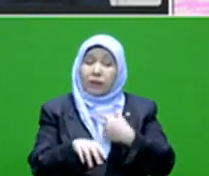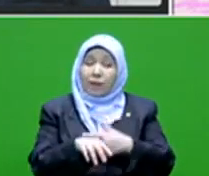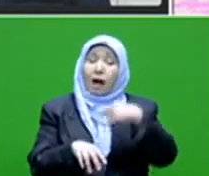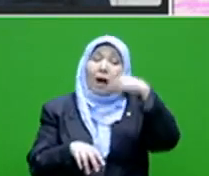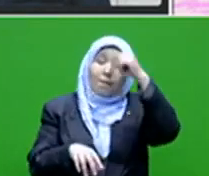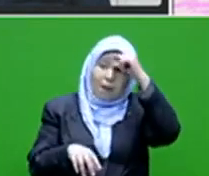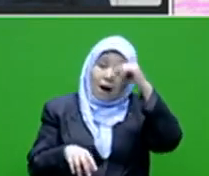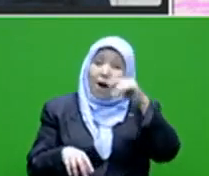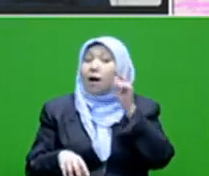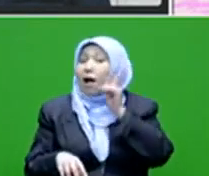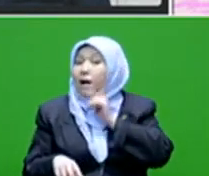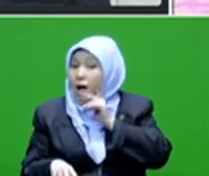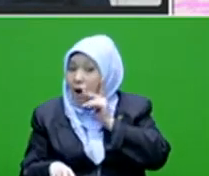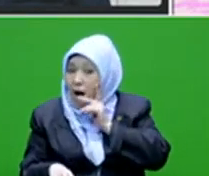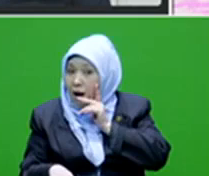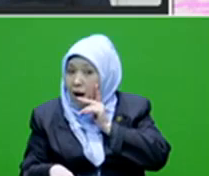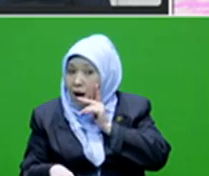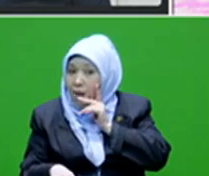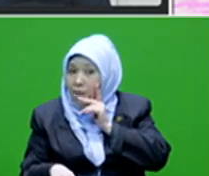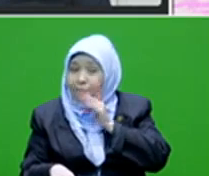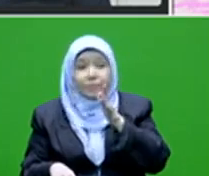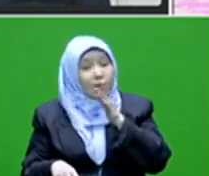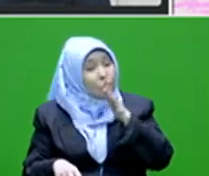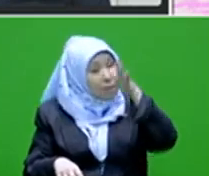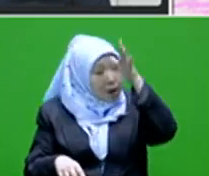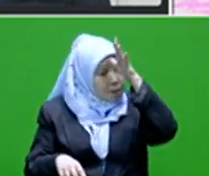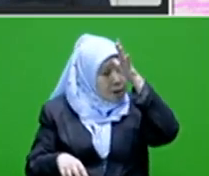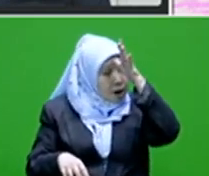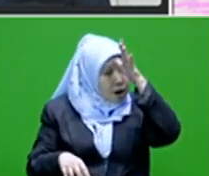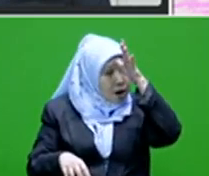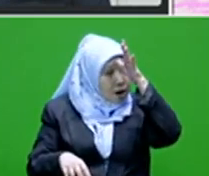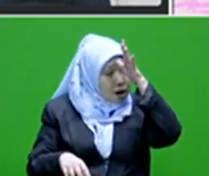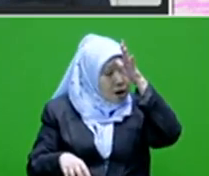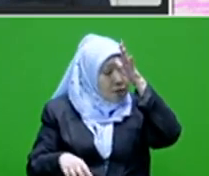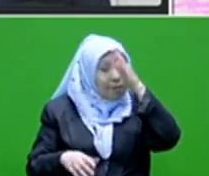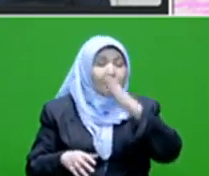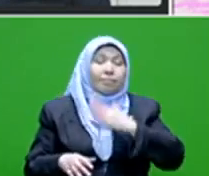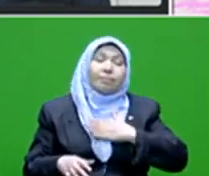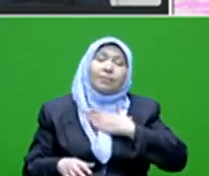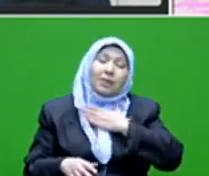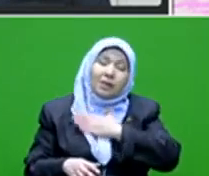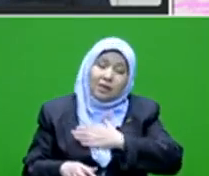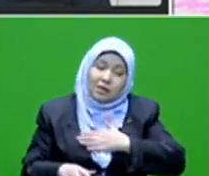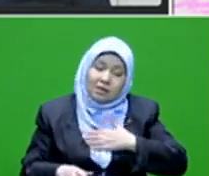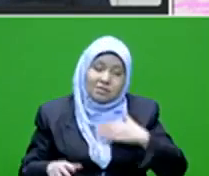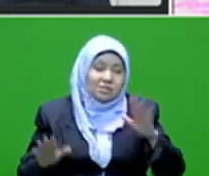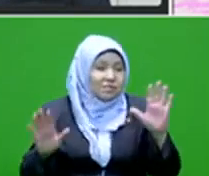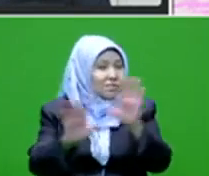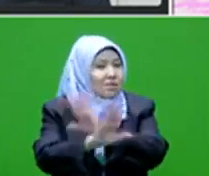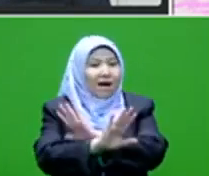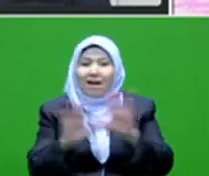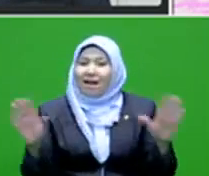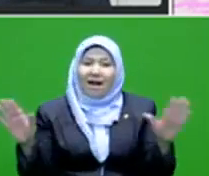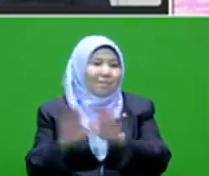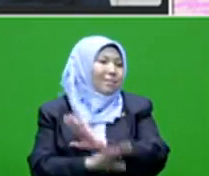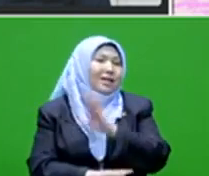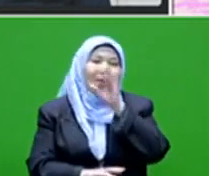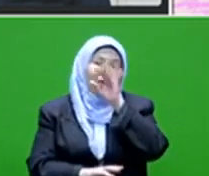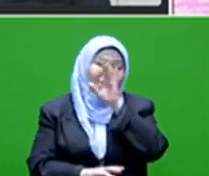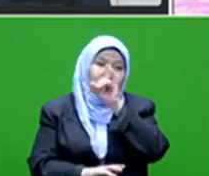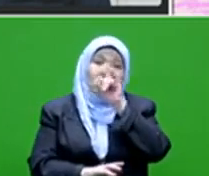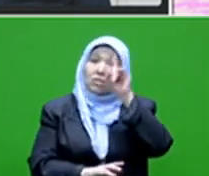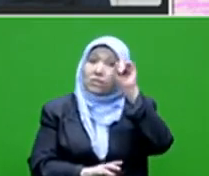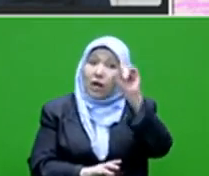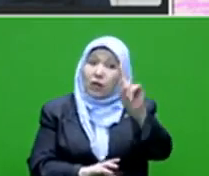Abang, kakak, ibu, bapa, tolong jangan menipu.